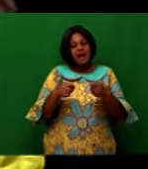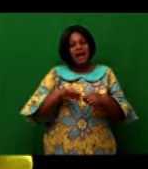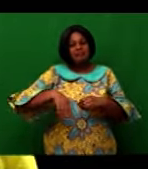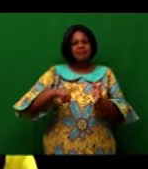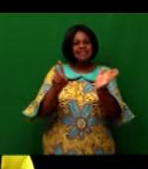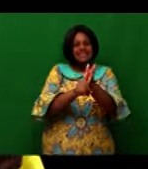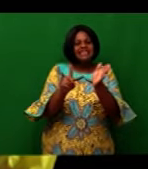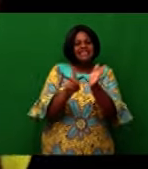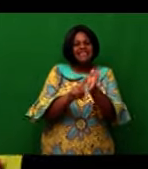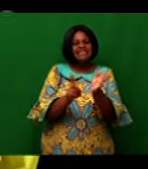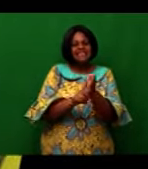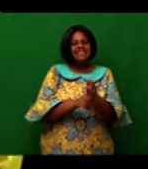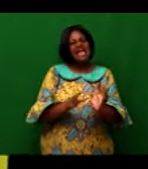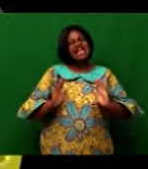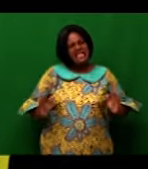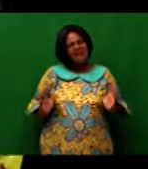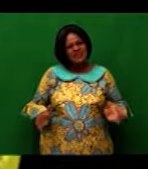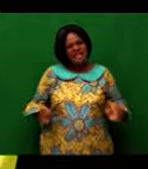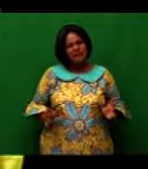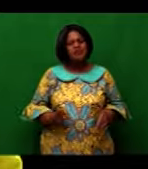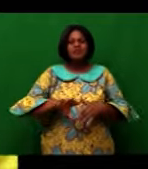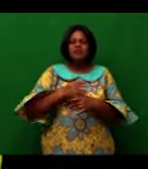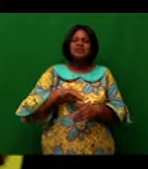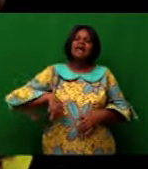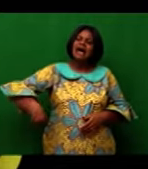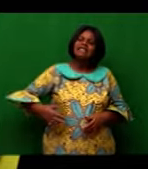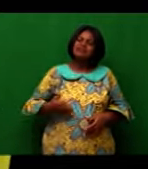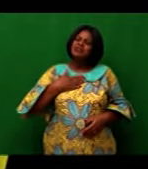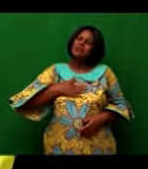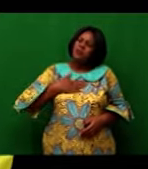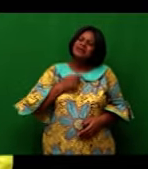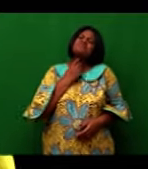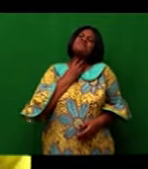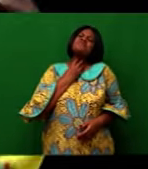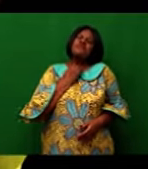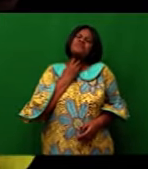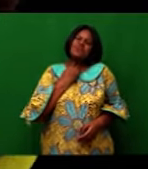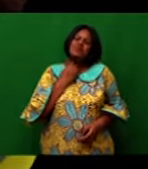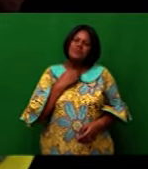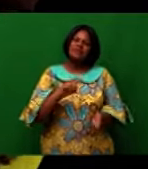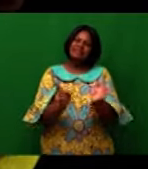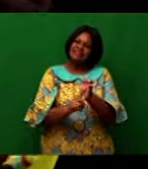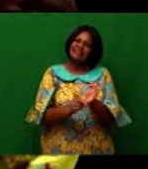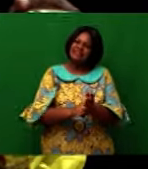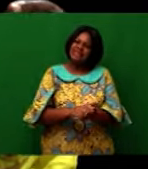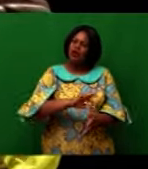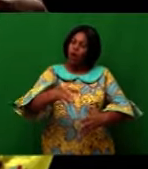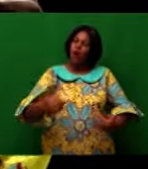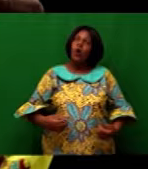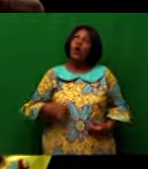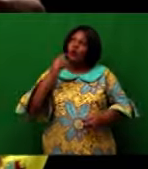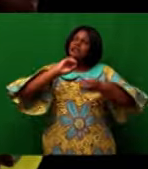zvoita kuti baba vabude baba munhu anoda bonde zuva nezuva takasikirwa bonde vanhu vechirume saka madzimai ngaazvizive